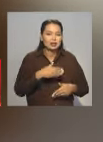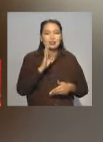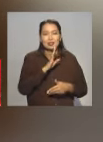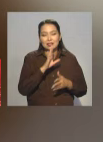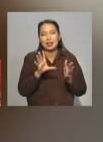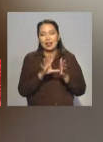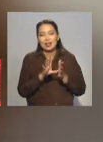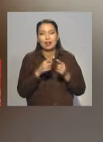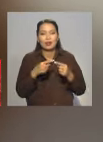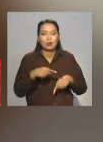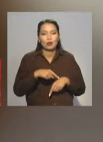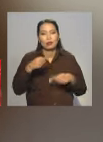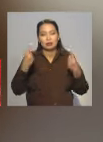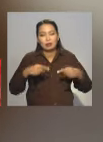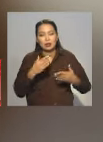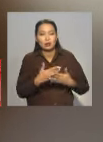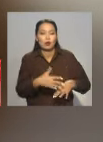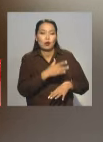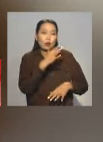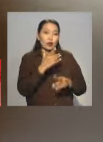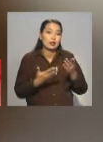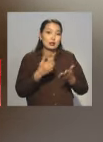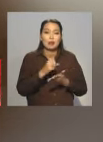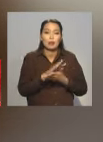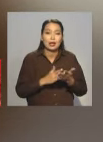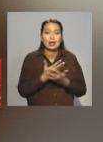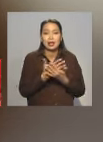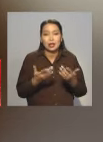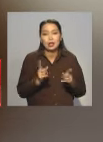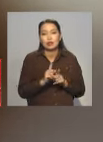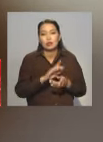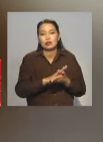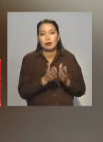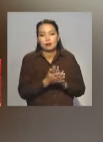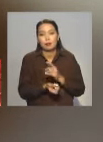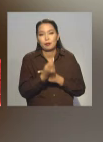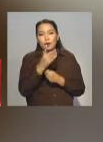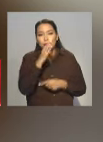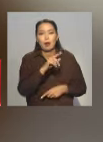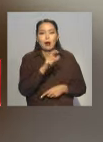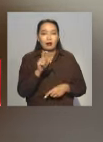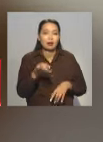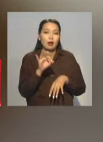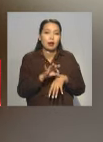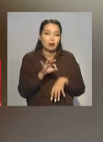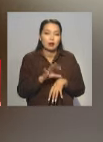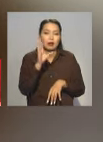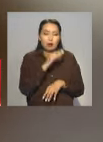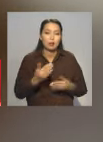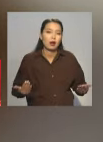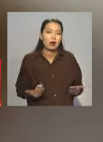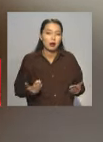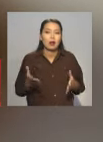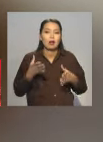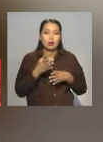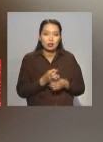өріске сезімтал келеді және ұзақ уақытқа жалғасса, неше түрлі жағдайлар болуы мүмкін. Адам ауруға шалдығып, өмірі қысқарып,